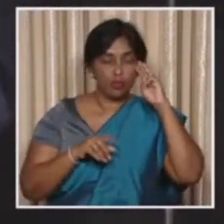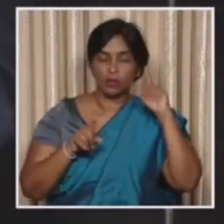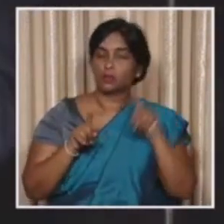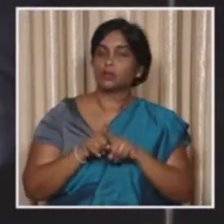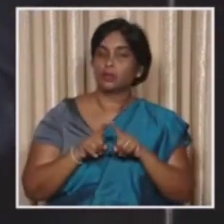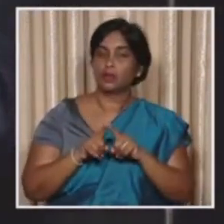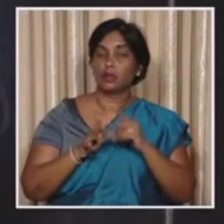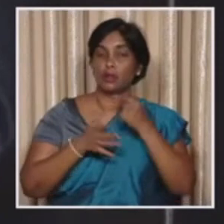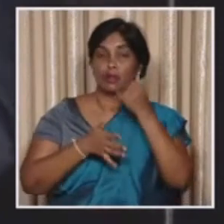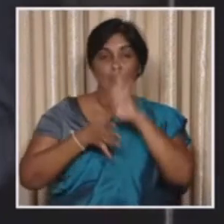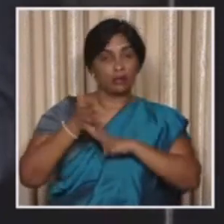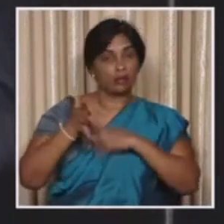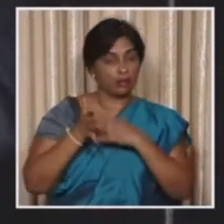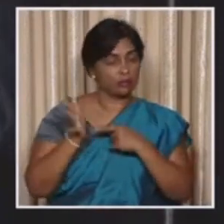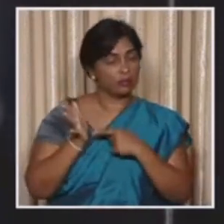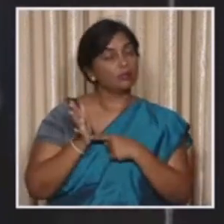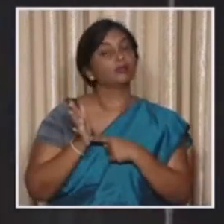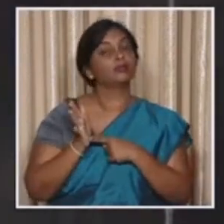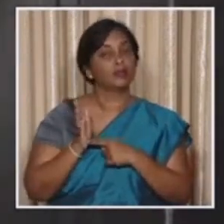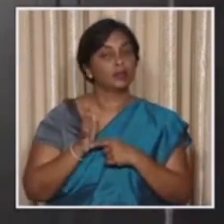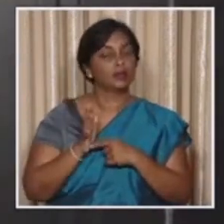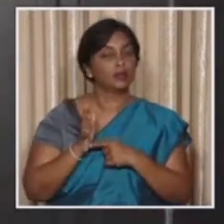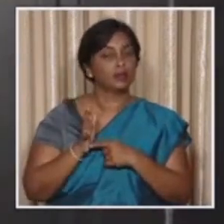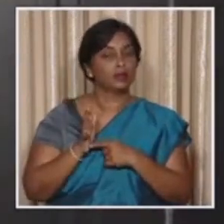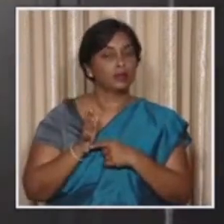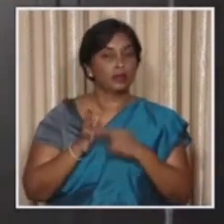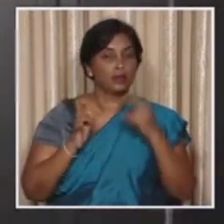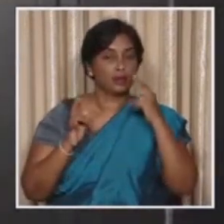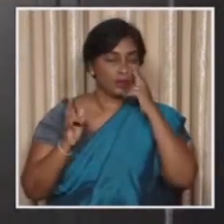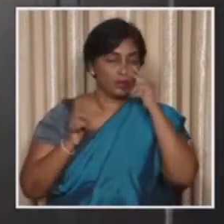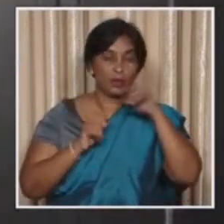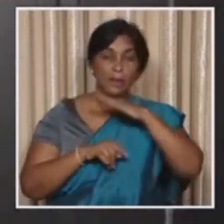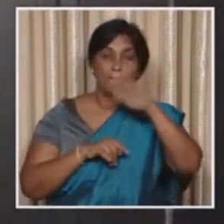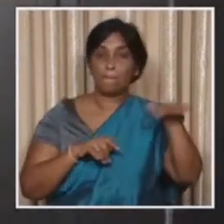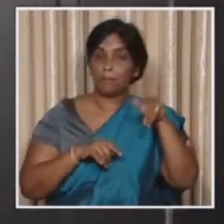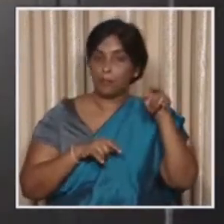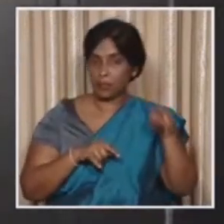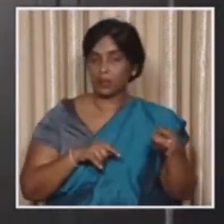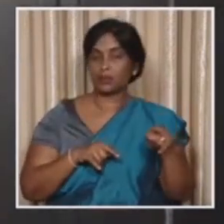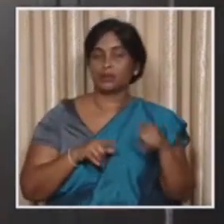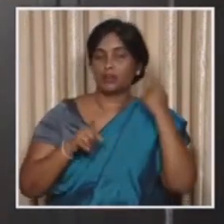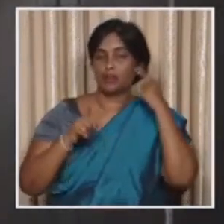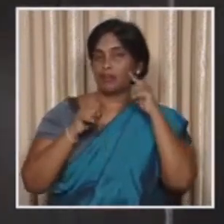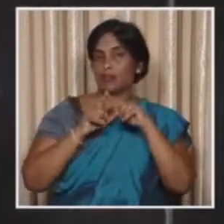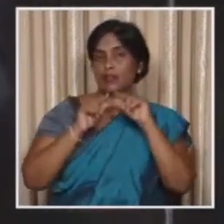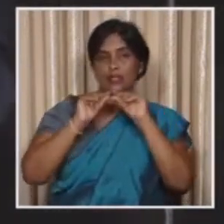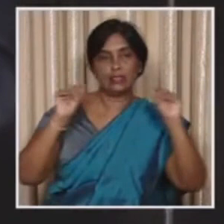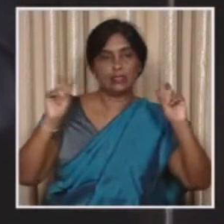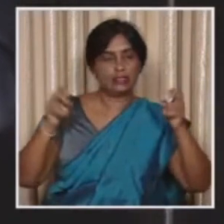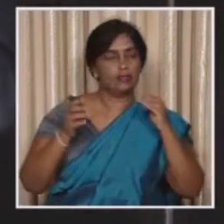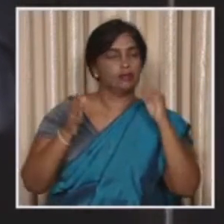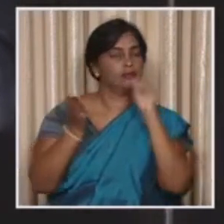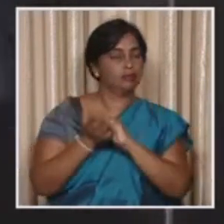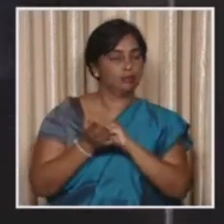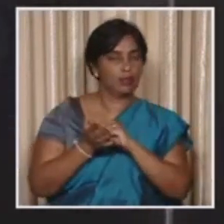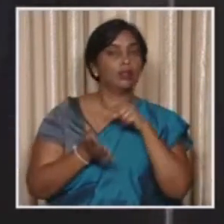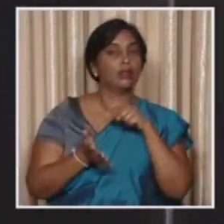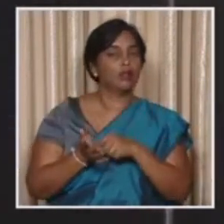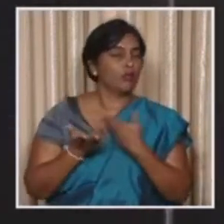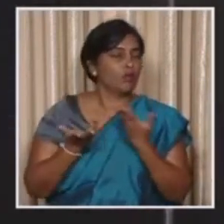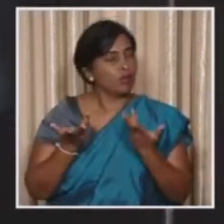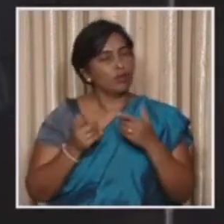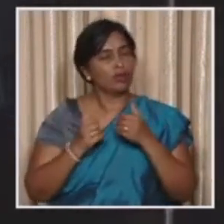திட்டத்திலும் மலையகத்துக்கென ஒரு பந்தி ஒதுக்கப்படும். அந்த பந்தியிலே ஏதேனும் ஒரு முன்மொழிவு முன்வைக்கப்படும்,